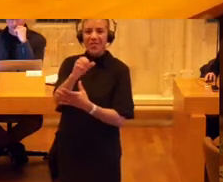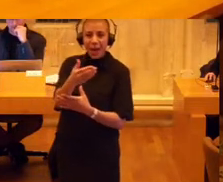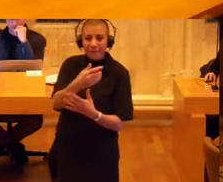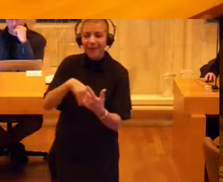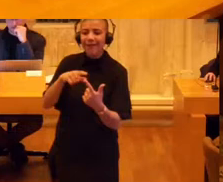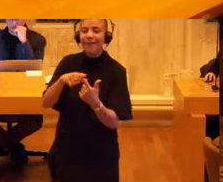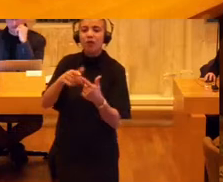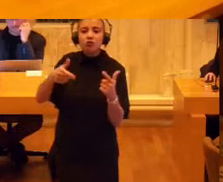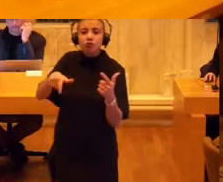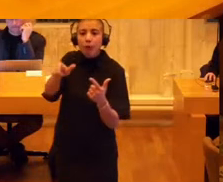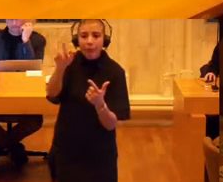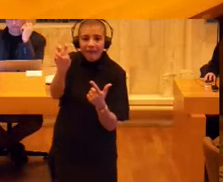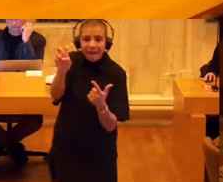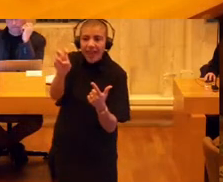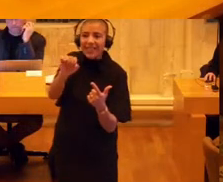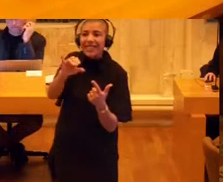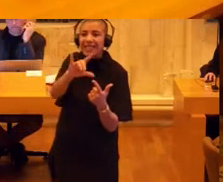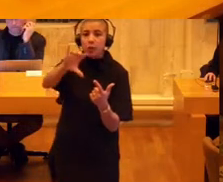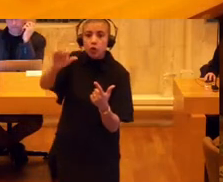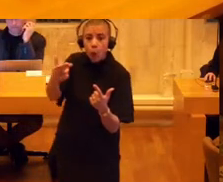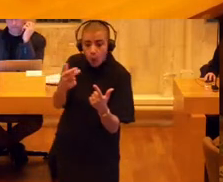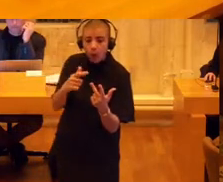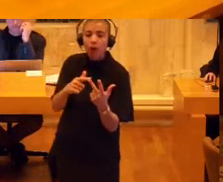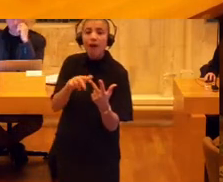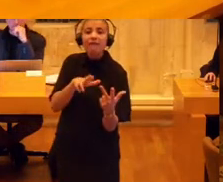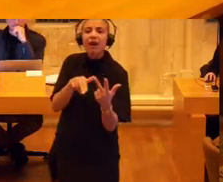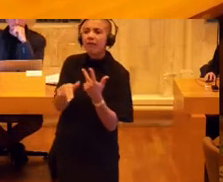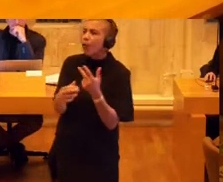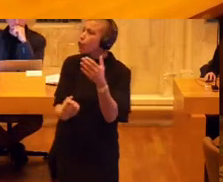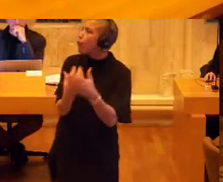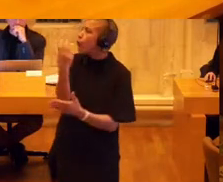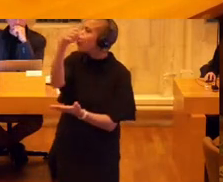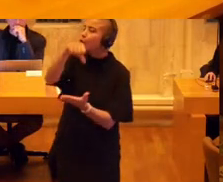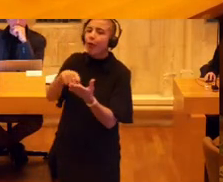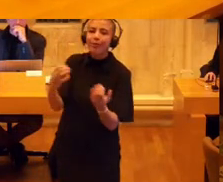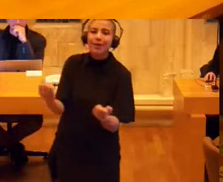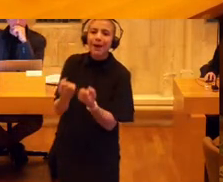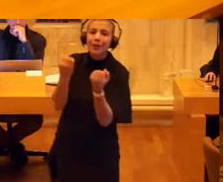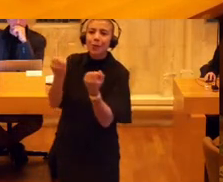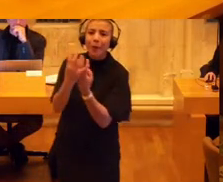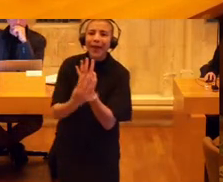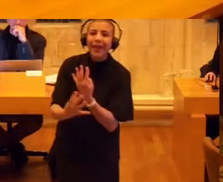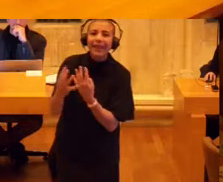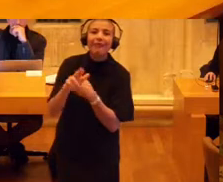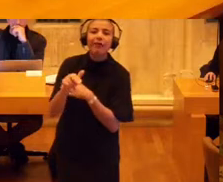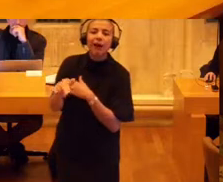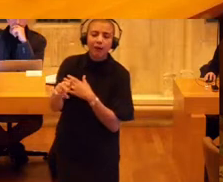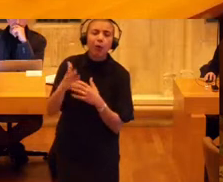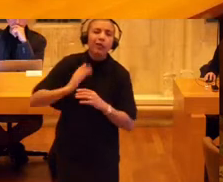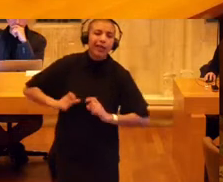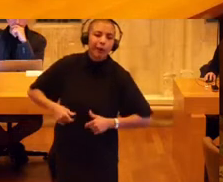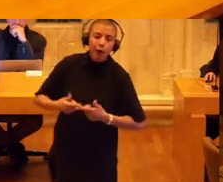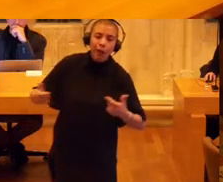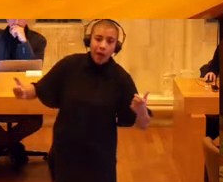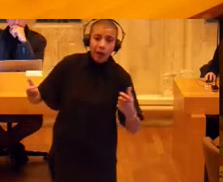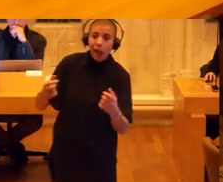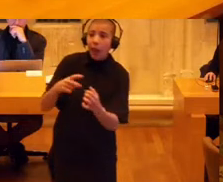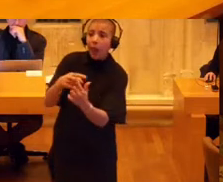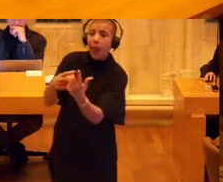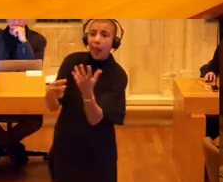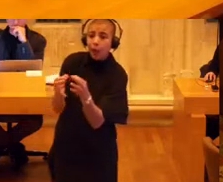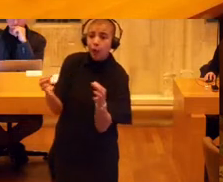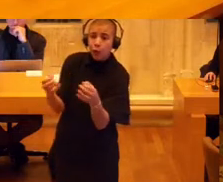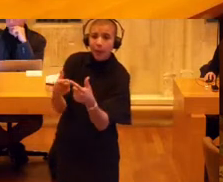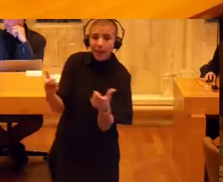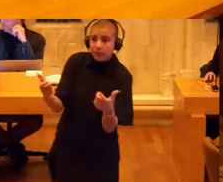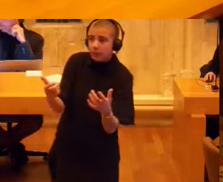aussi dans le nouveau centre d'animation de la Prairie qui prendra place dans l'ancienne école Lemire au mois de janvier. Donc il n'y a pas du tout de cloisonnement dans la